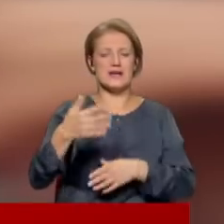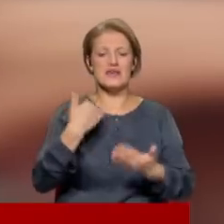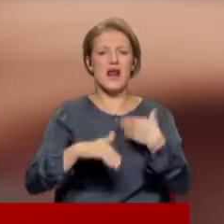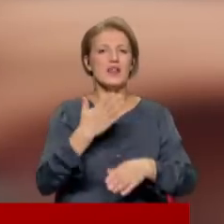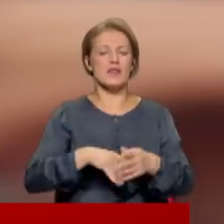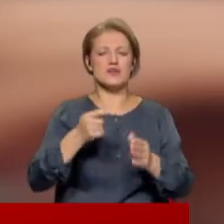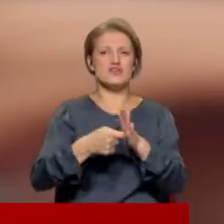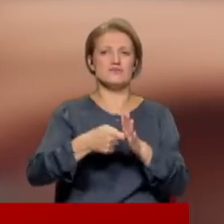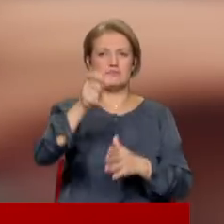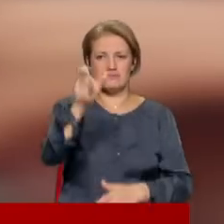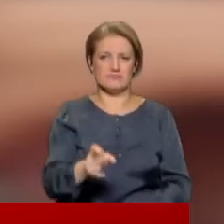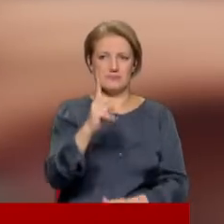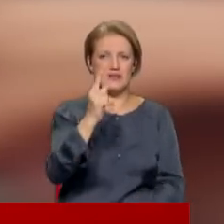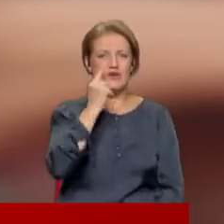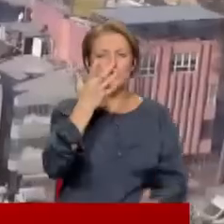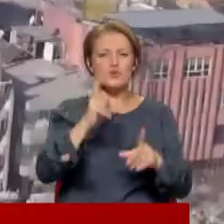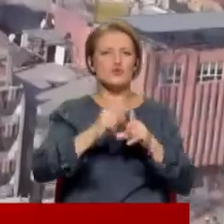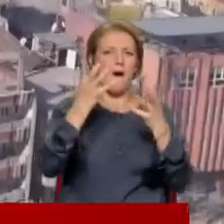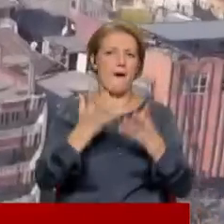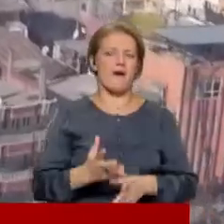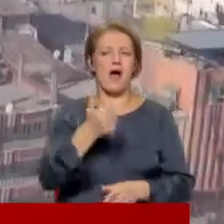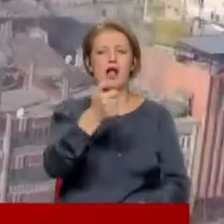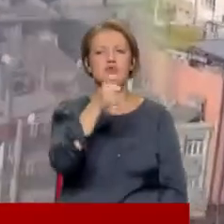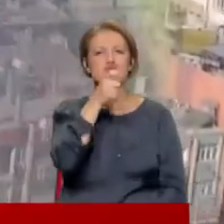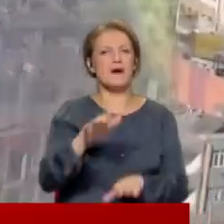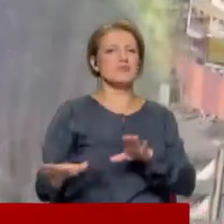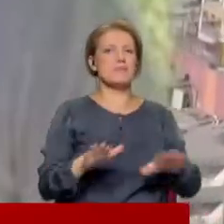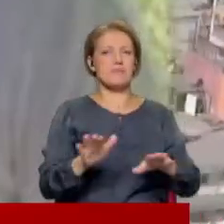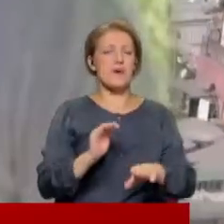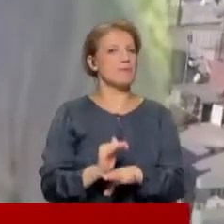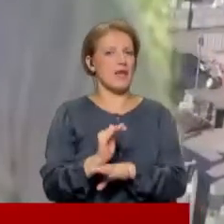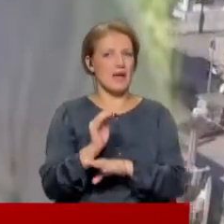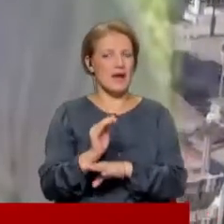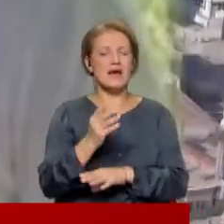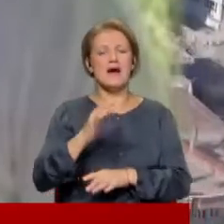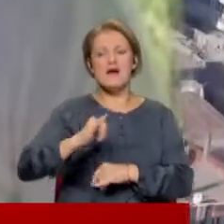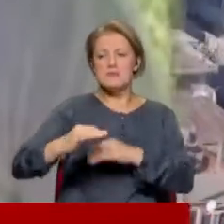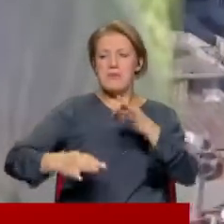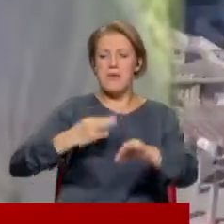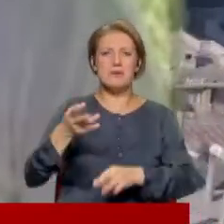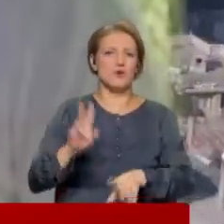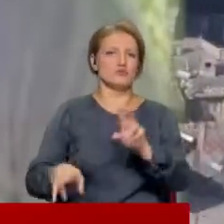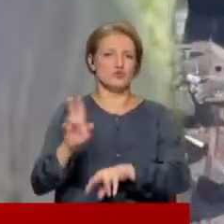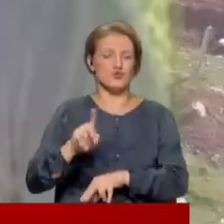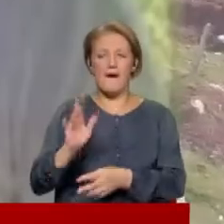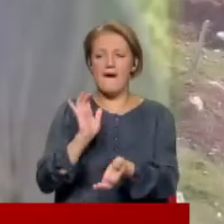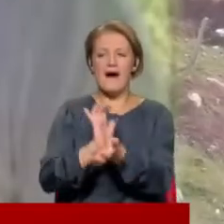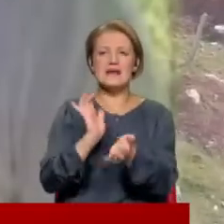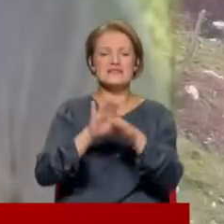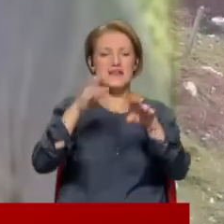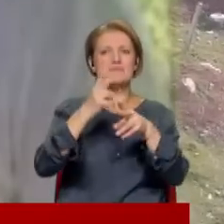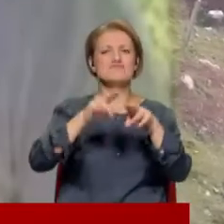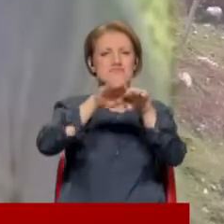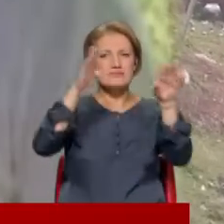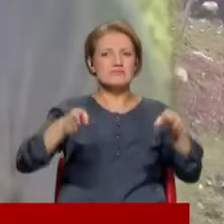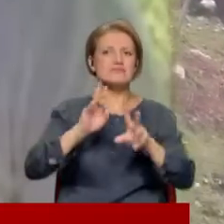yaralanan işçilerden biriydi. Durumu ağırdı. 6 Şubat depremini yaşamış, yakınlarını kaybetmişti. Ailesiyle